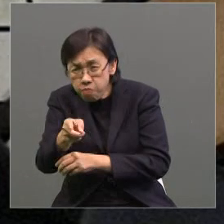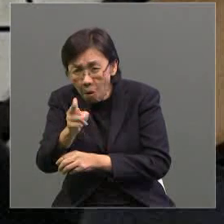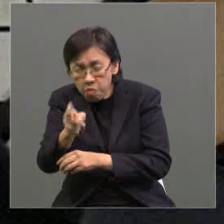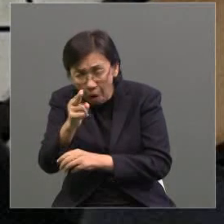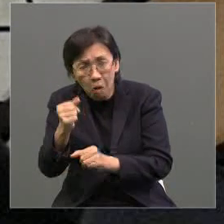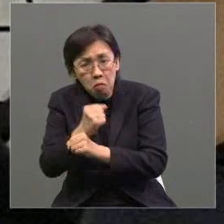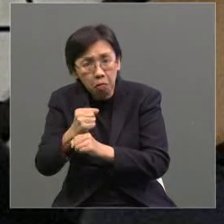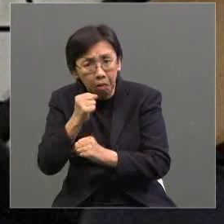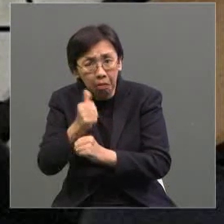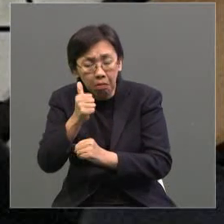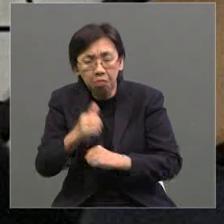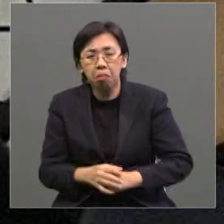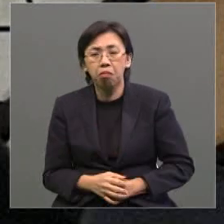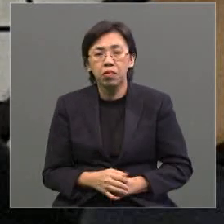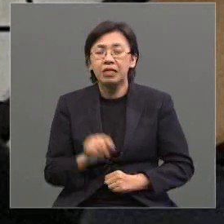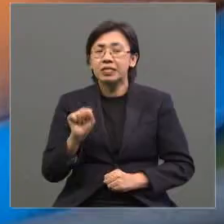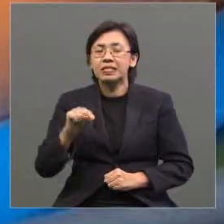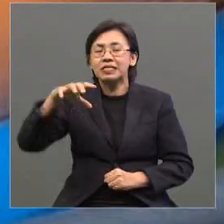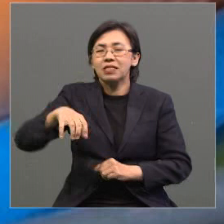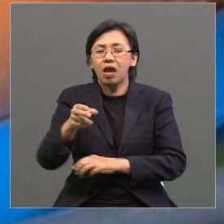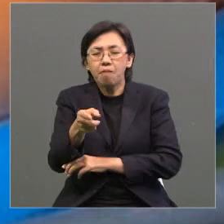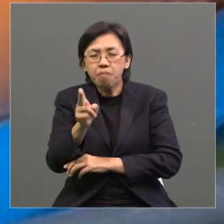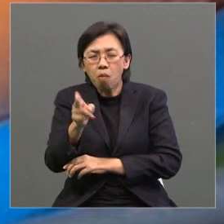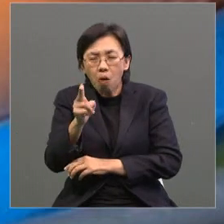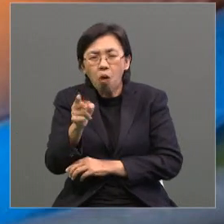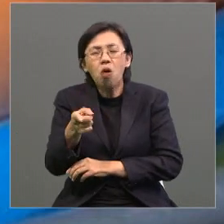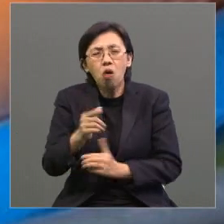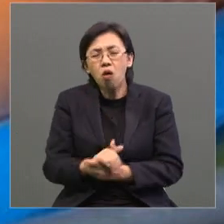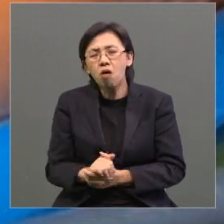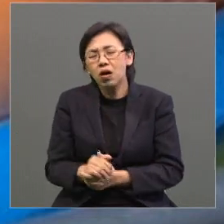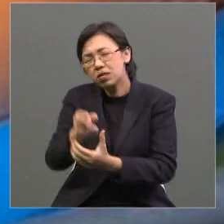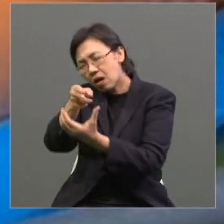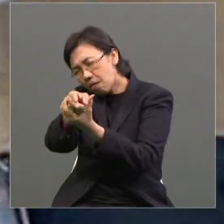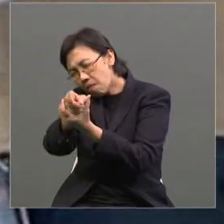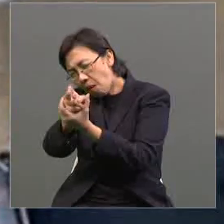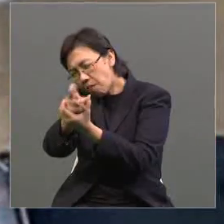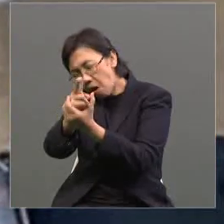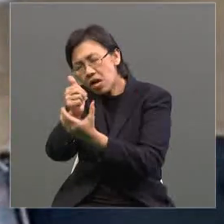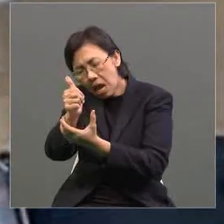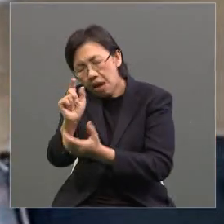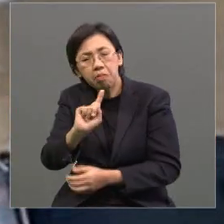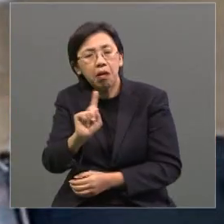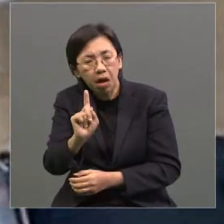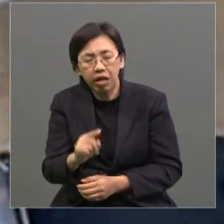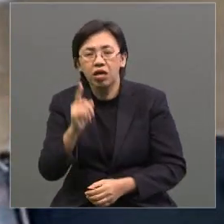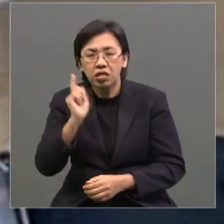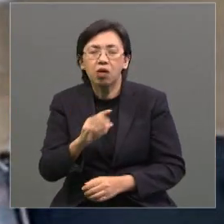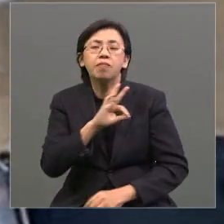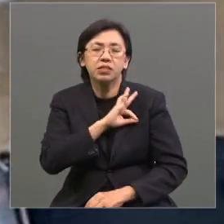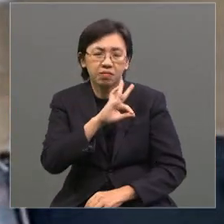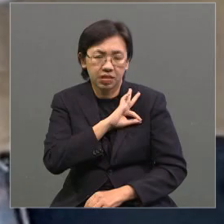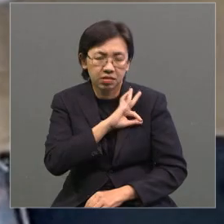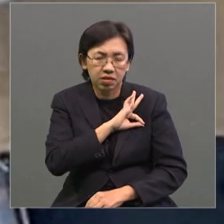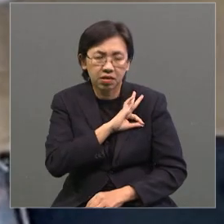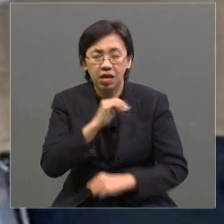ได้อย่างไรท่านบอกแบบนี้นะครับว่าสนามยิงปืนที่ปรากฏในคลิปเนี่ยผู้ที่จะเข้าไปใช้บริการได้1จริงๆคือต้องเป็นสมาชิก